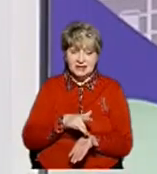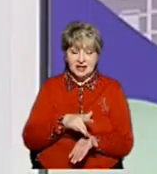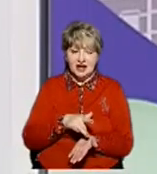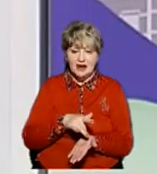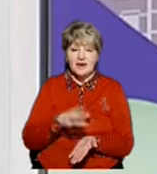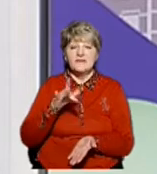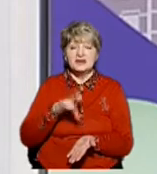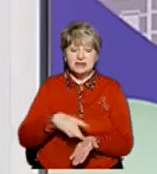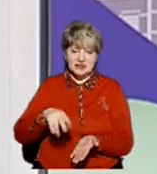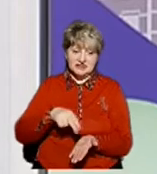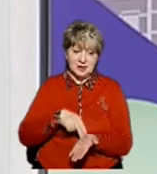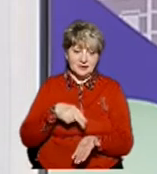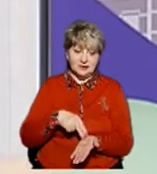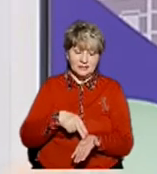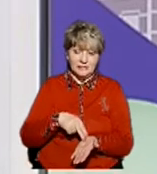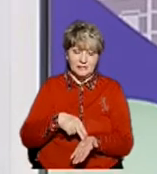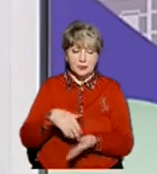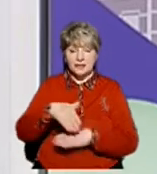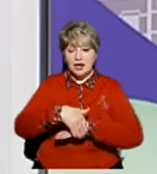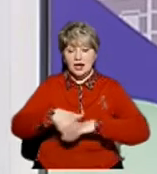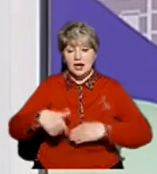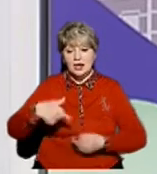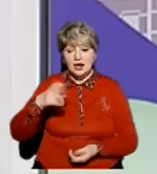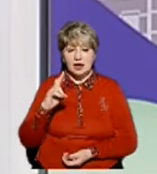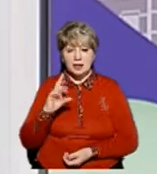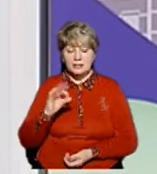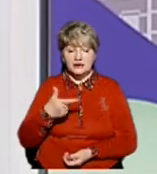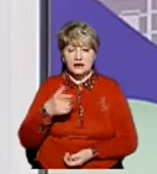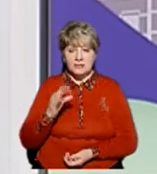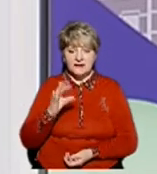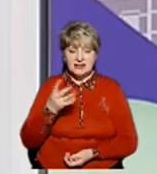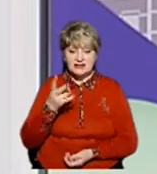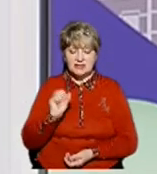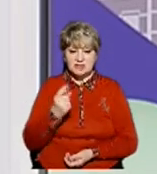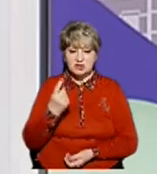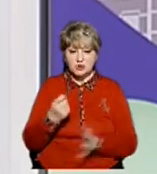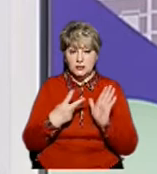розташований в центрі міста. Адреса: вулиця Благовісна, 170,